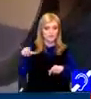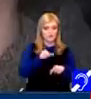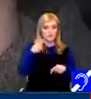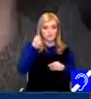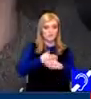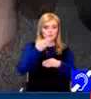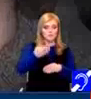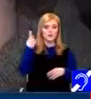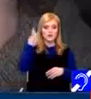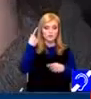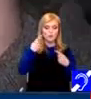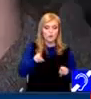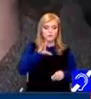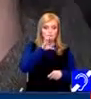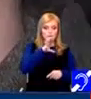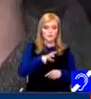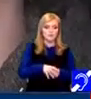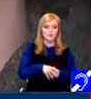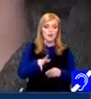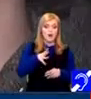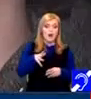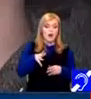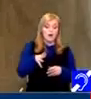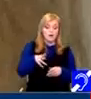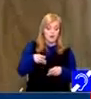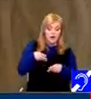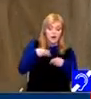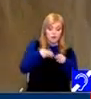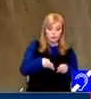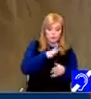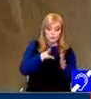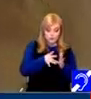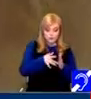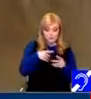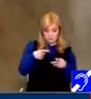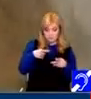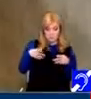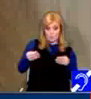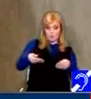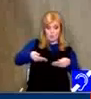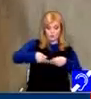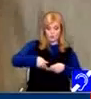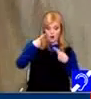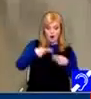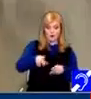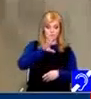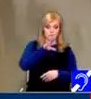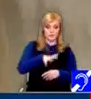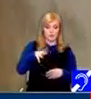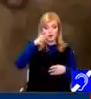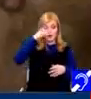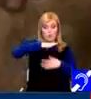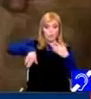zi mai târziu, stăpâna unui ciobănesc german a primit la sosire un alt câine la finalul unei curse interne. Al ei a ajuns în Japonia după o